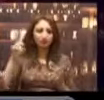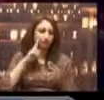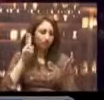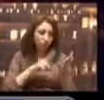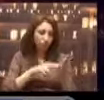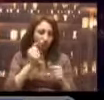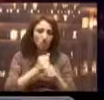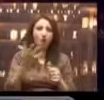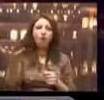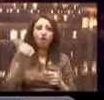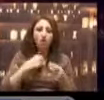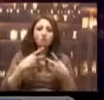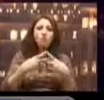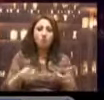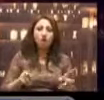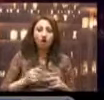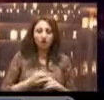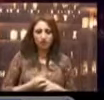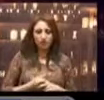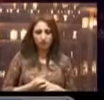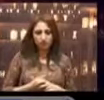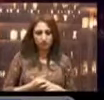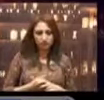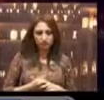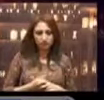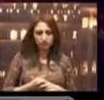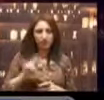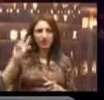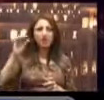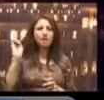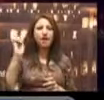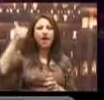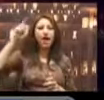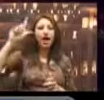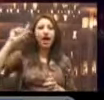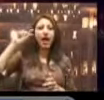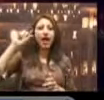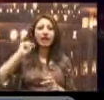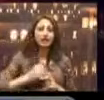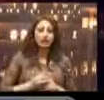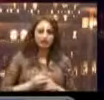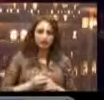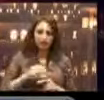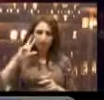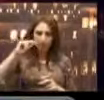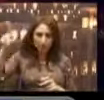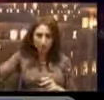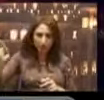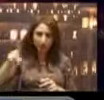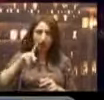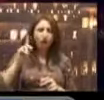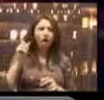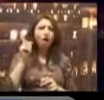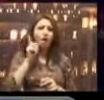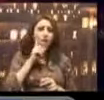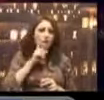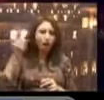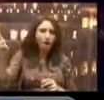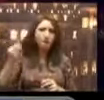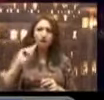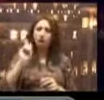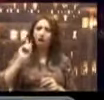هو خالد سعيد الشخصيه مستوحاه من خالد سعيد، بس ما اقدرش اقول ان يعني ادعي ان هو ده حياته، او مثلا ده والدته، هي والدته كانت